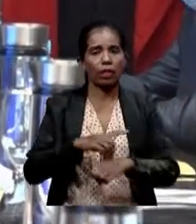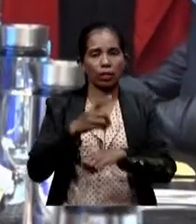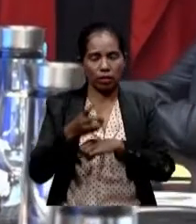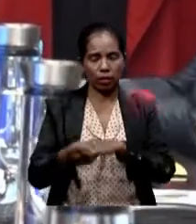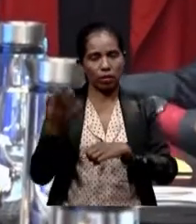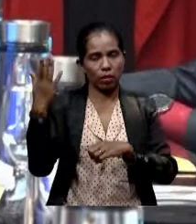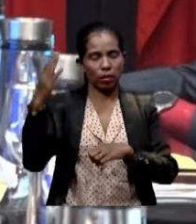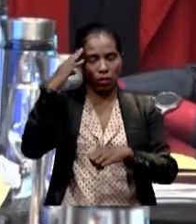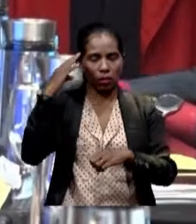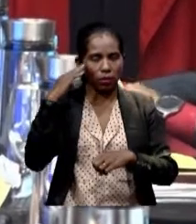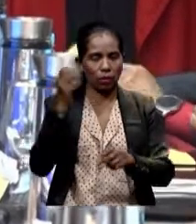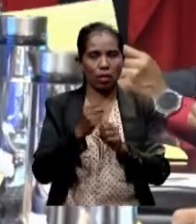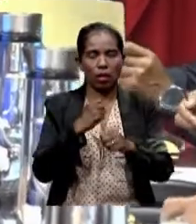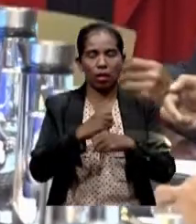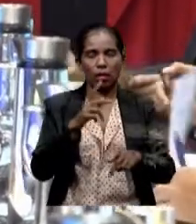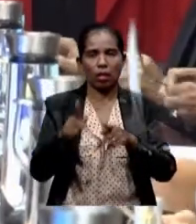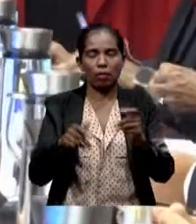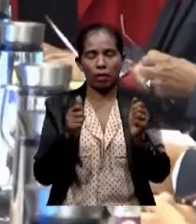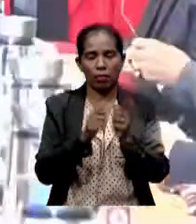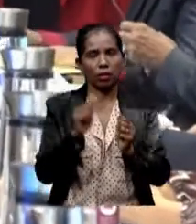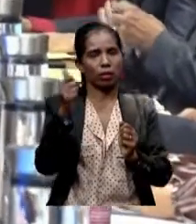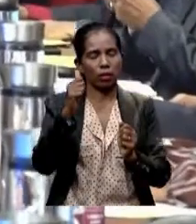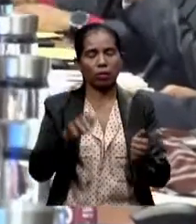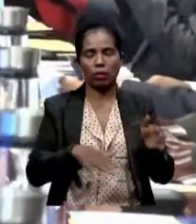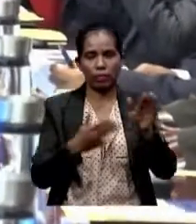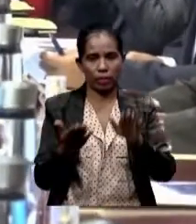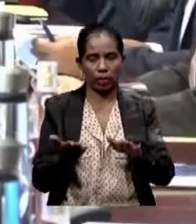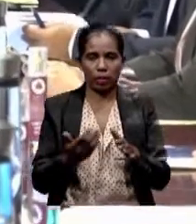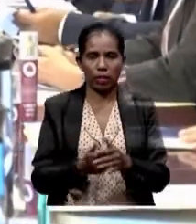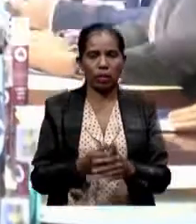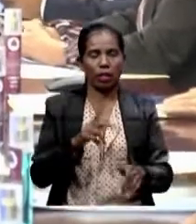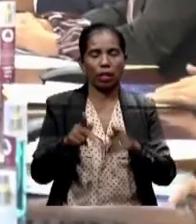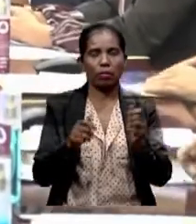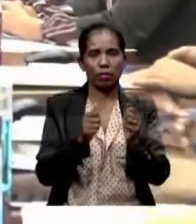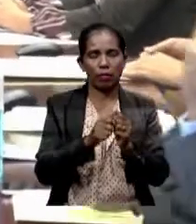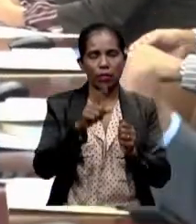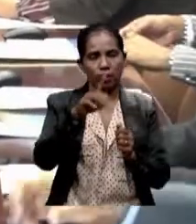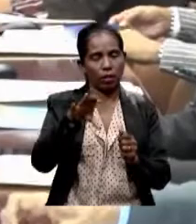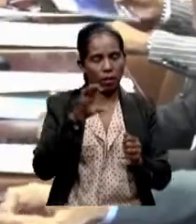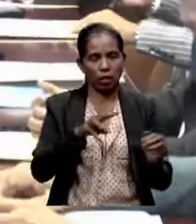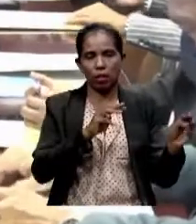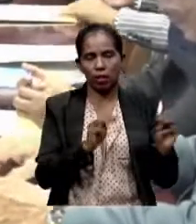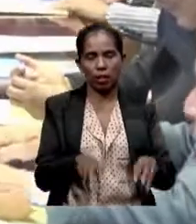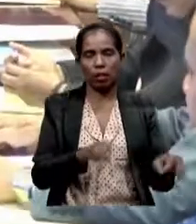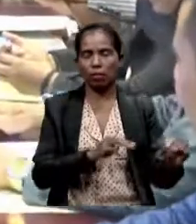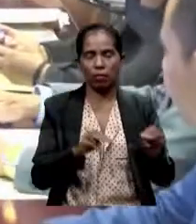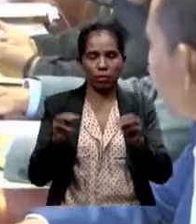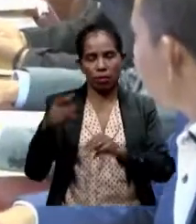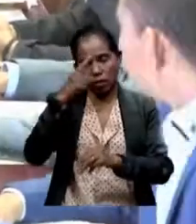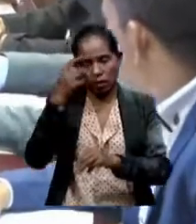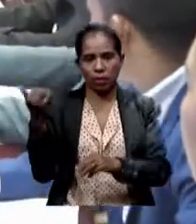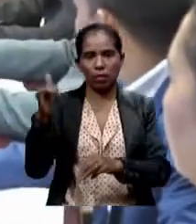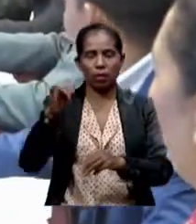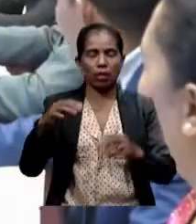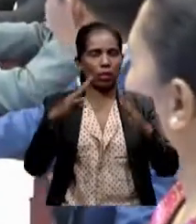Korea do Sul, resulta sidadaun kuaje naing sanulu mak lakon vida no ema atus resin mak tengki evakua tambah sirane helafatin hetang